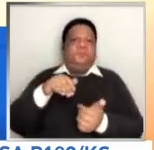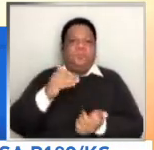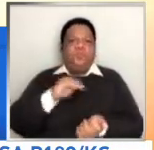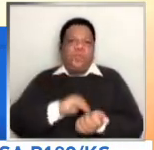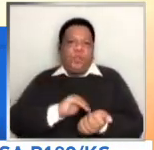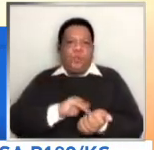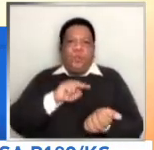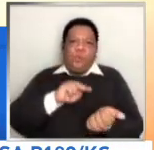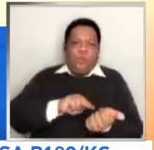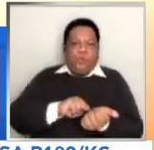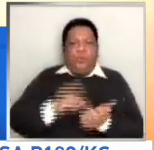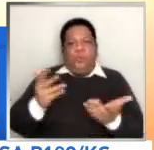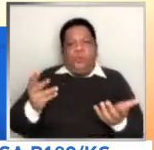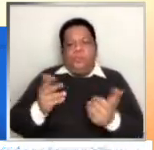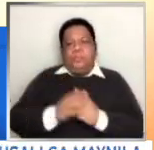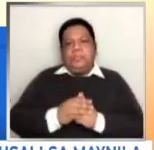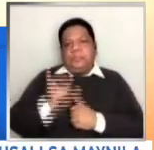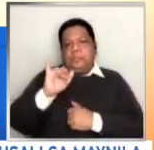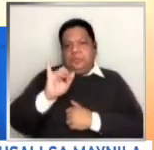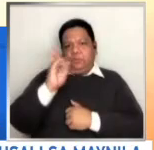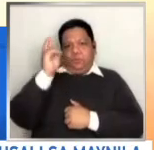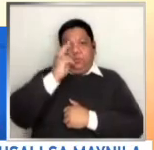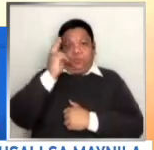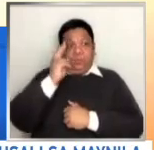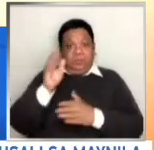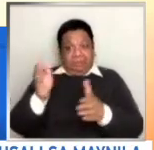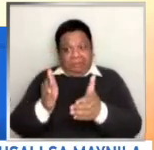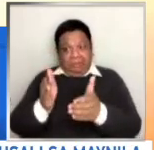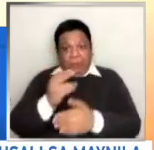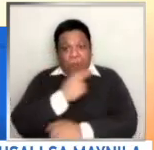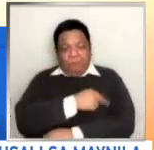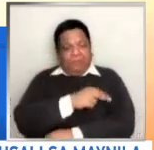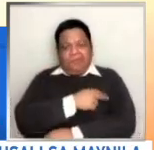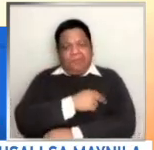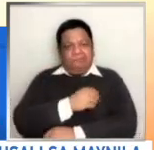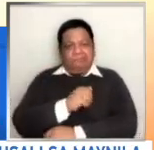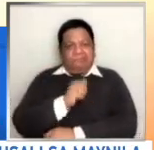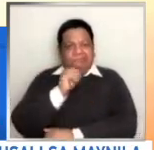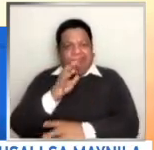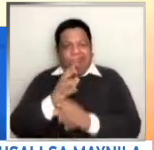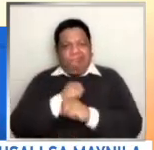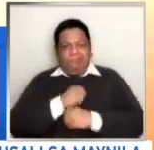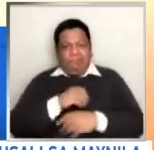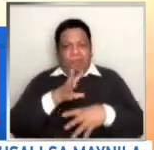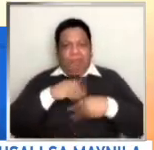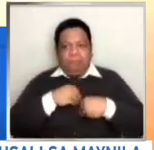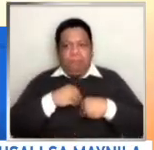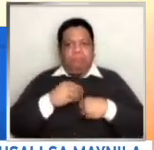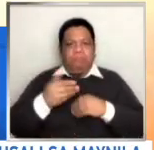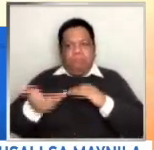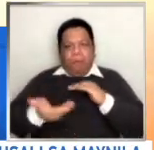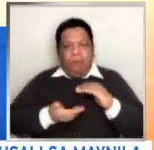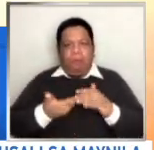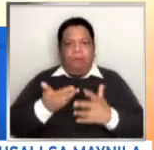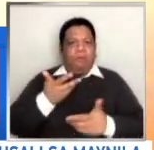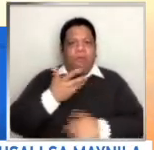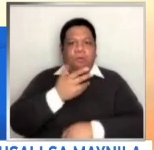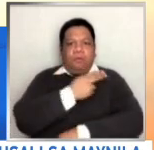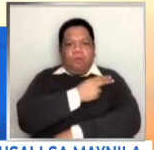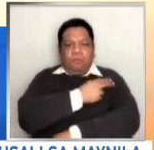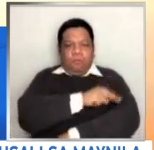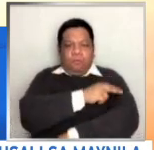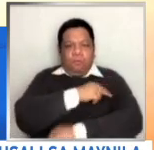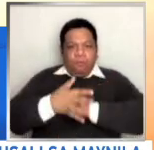ang dahilan kung bakit itong malalit na hospital, reluctant din sila mag-admit dahil nga malulugi sila. Apo, Dr. Almo, nire-recommendan nyo ba